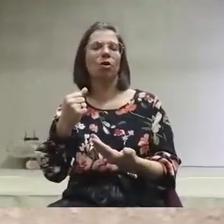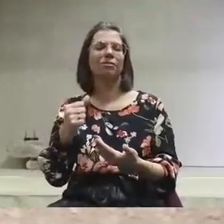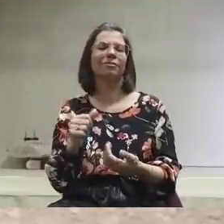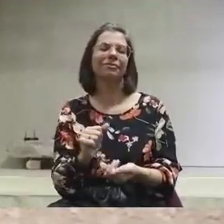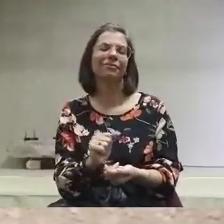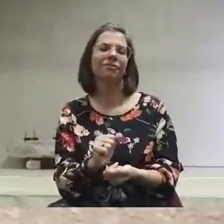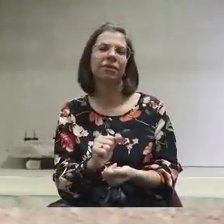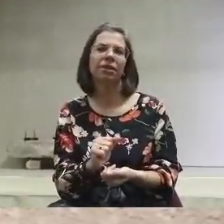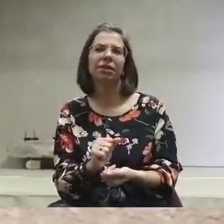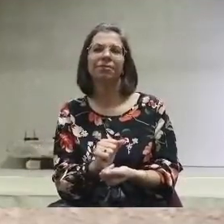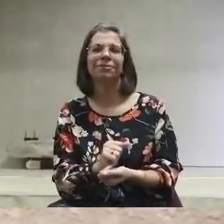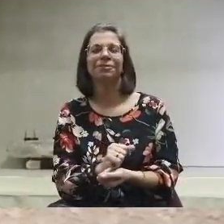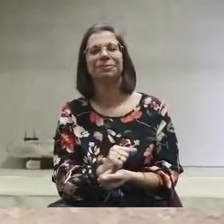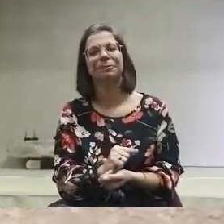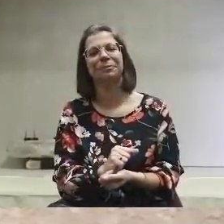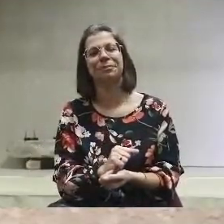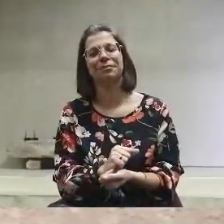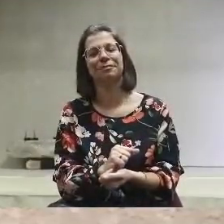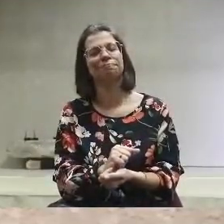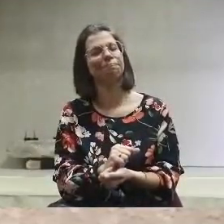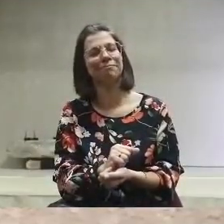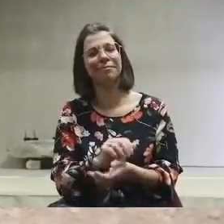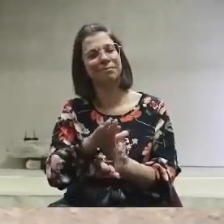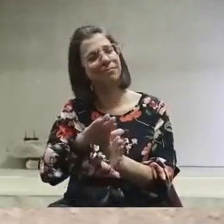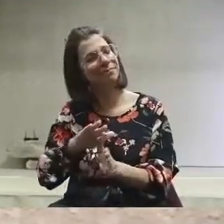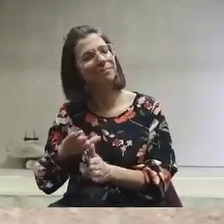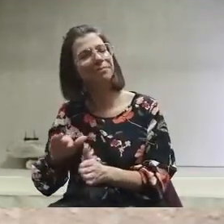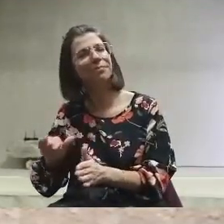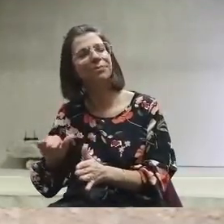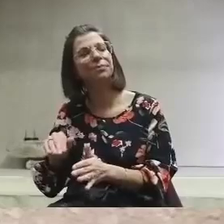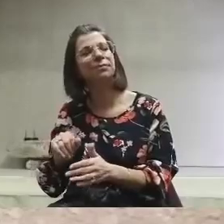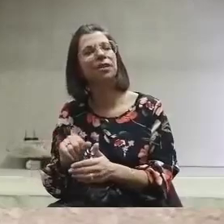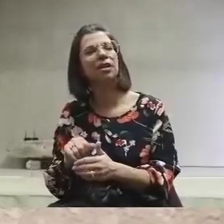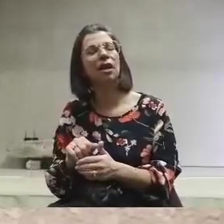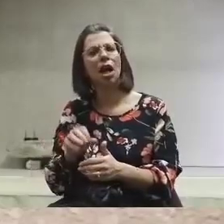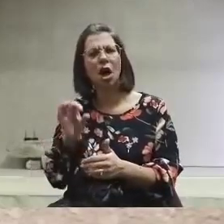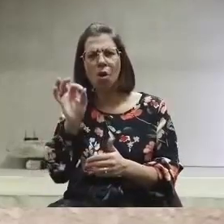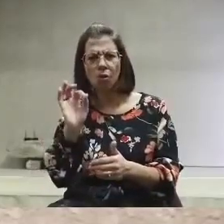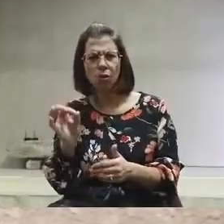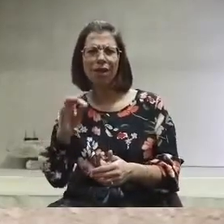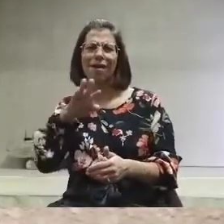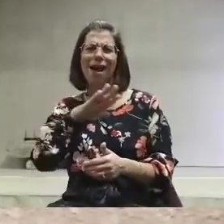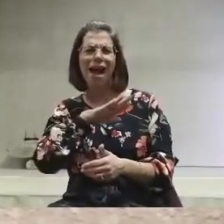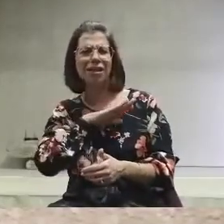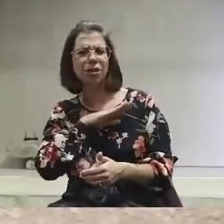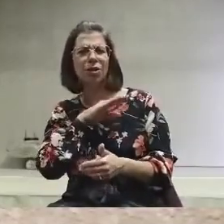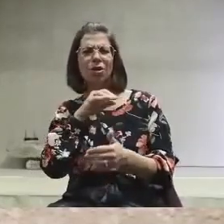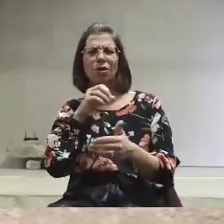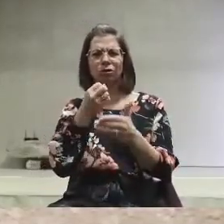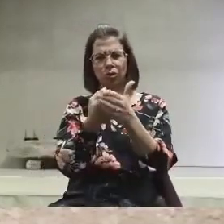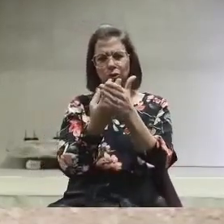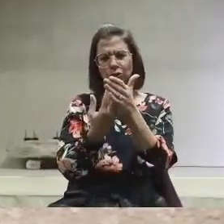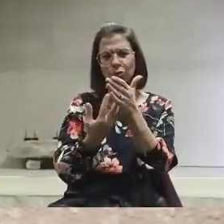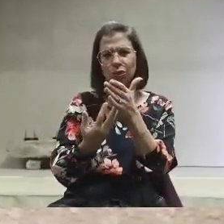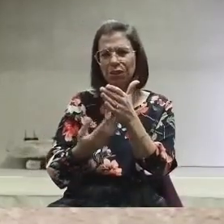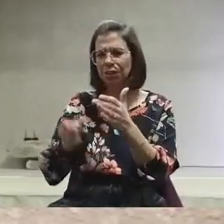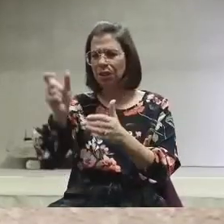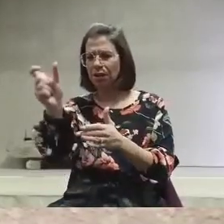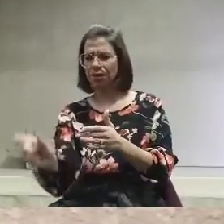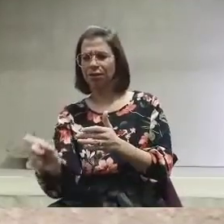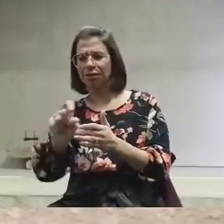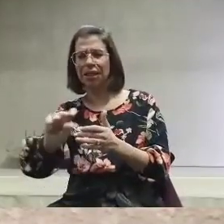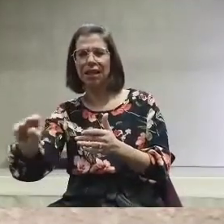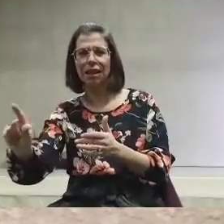sang de Jésus, par la mort de la croix, Dieu nous dit que nous sommes saints. Il faut beaucoup de foi pour accepter